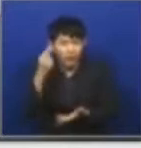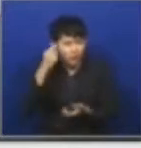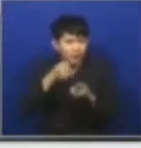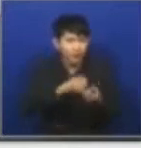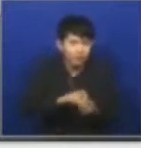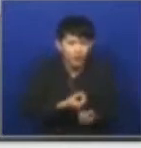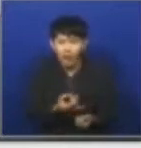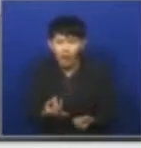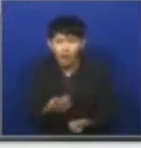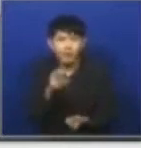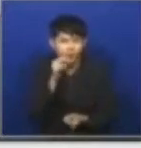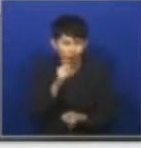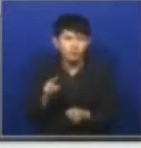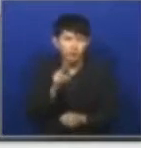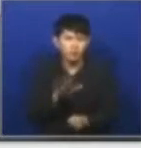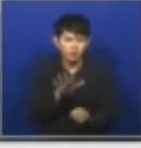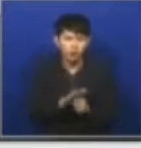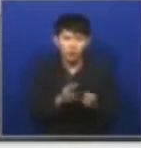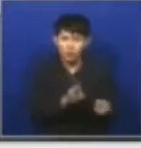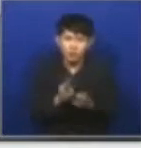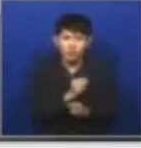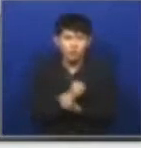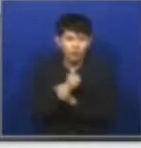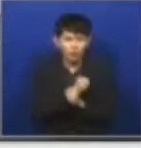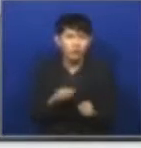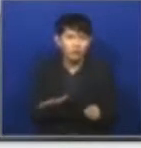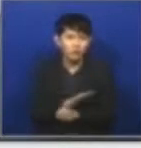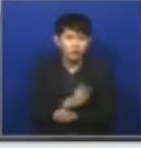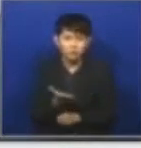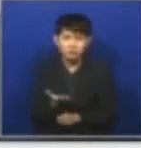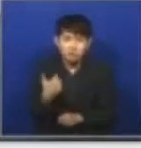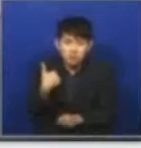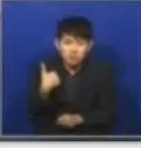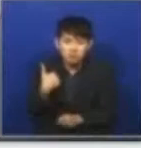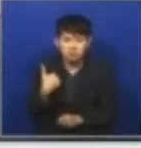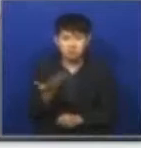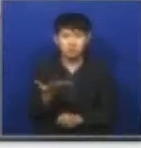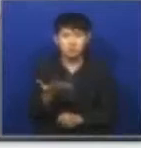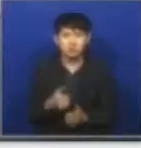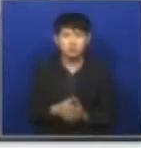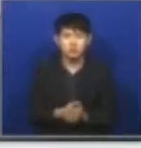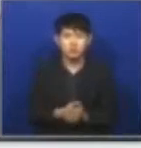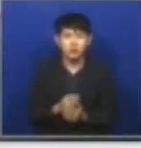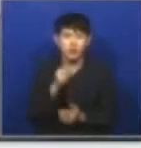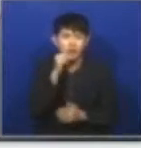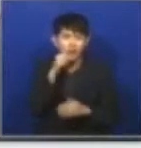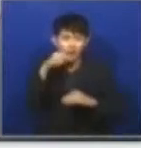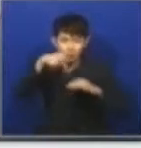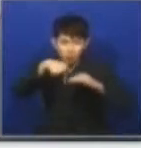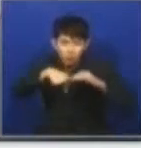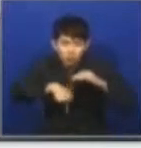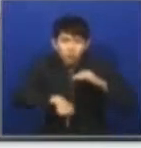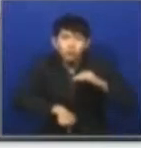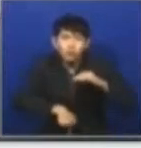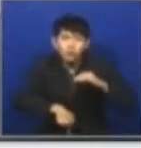ขาต้องมีวิธีเก็บให้ครบเลยท่านยังไม่มีน้ำใต้ดินที่มันลงไป